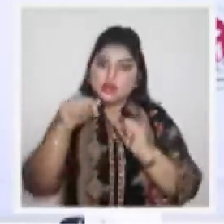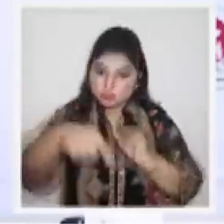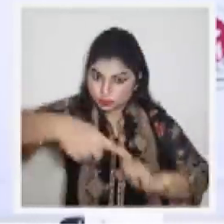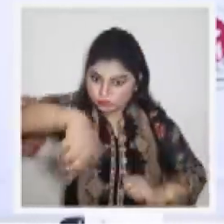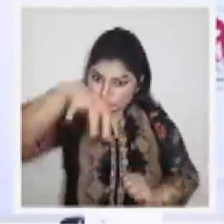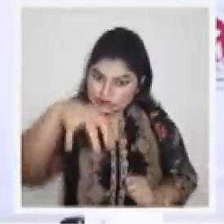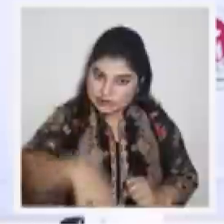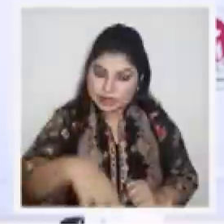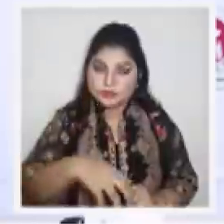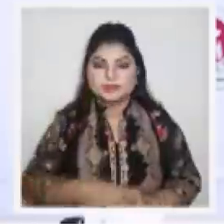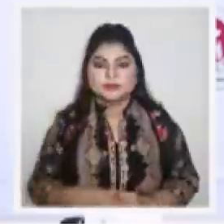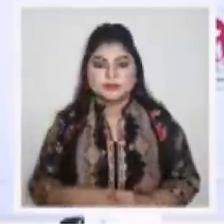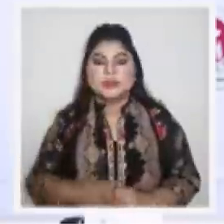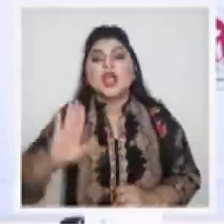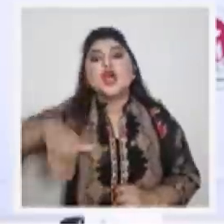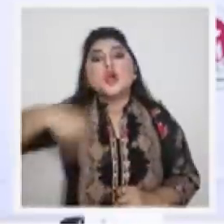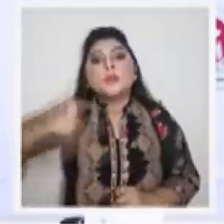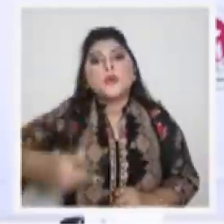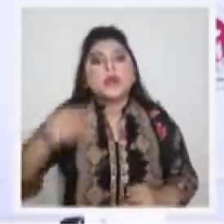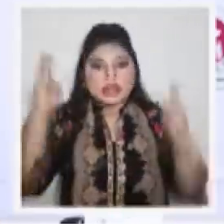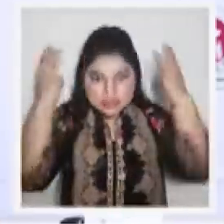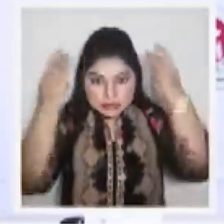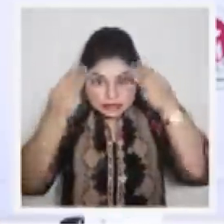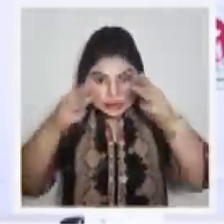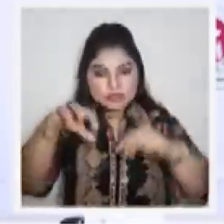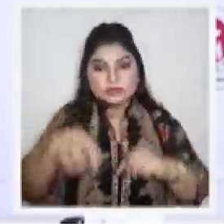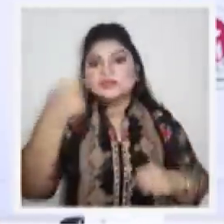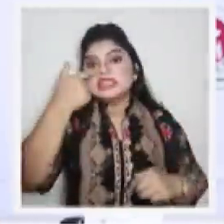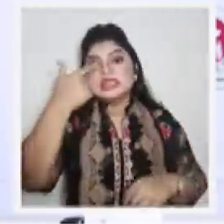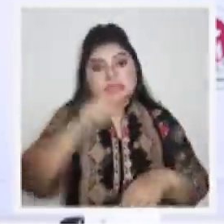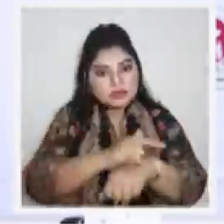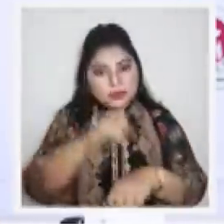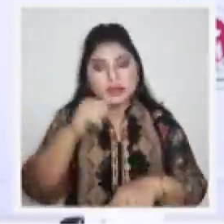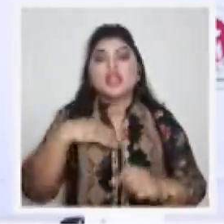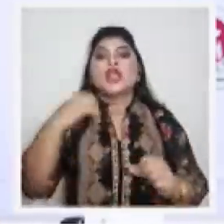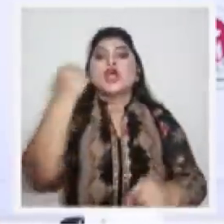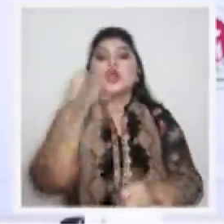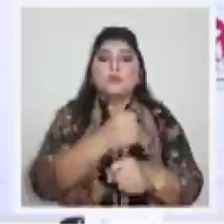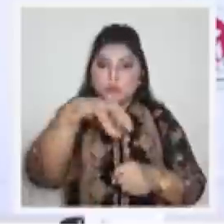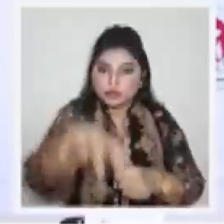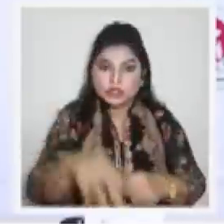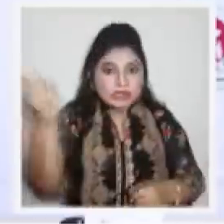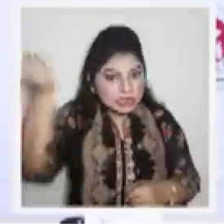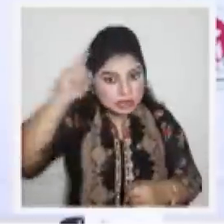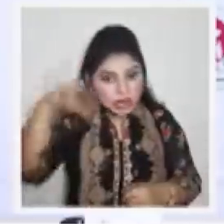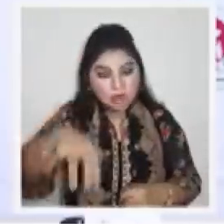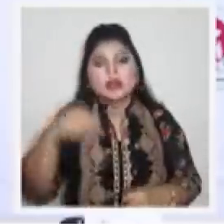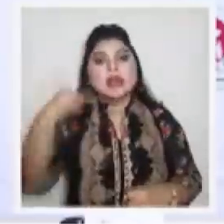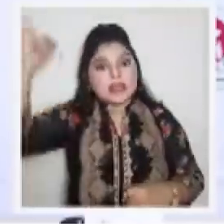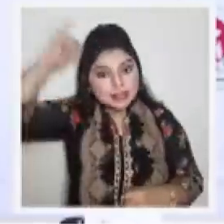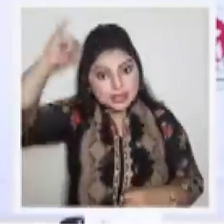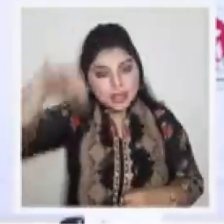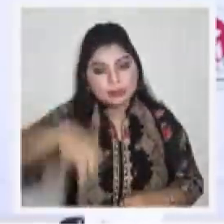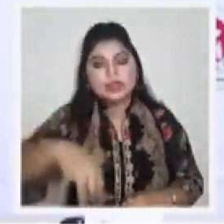347.3 প্রতি 10 লক্ষ লোকের মধ্যে। এবং রংপুর ডিস্ট্রিক্টের মধ্যে হায়েস্ট রংপুর জেলা, এবং তারপরে